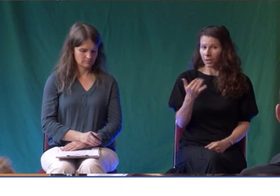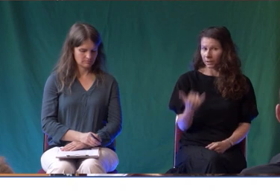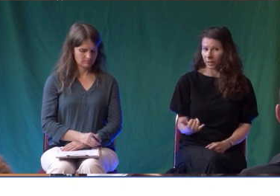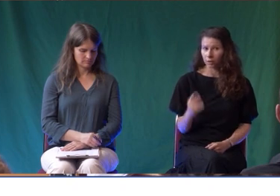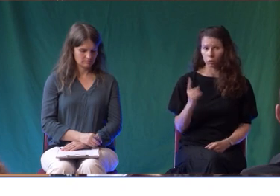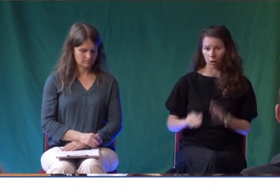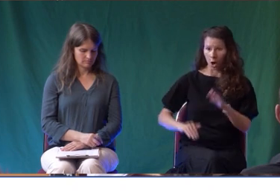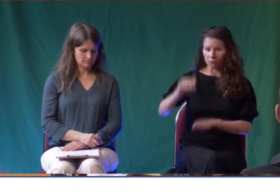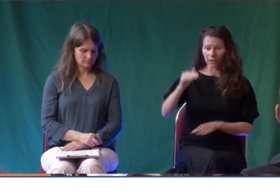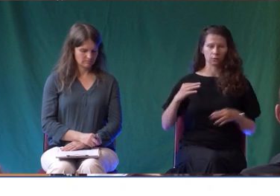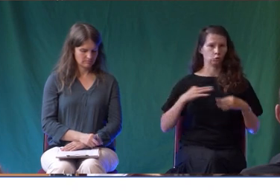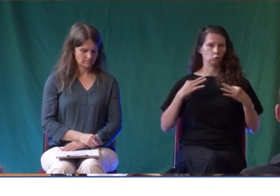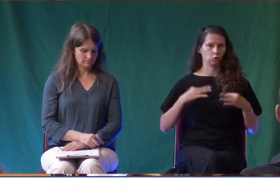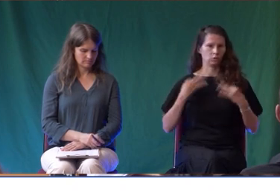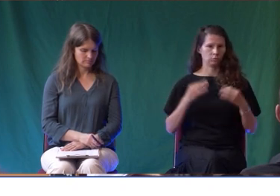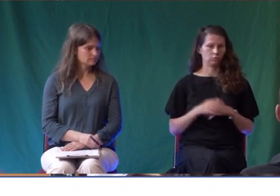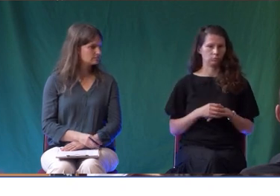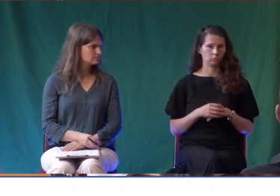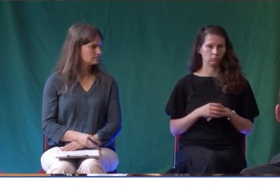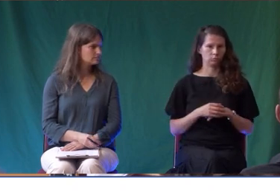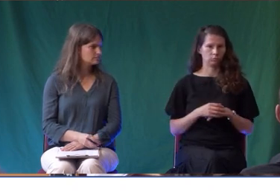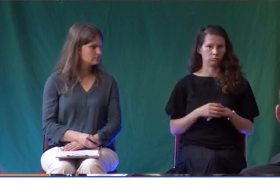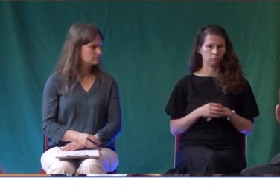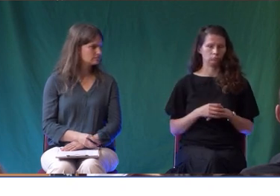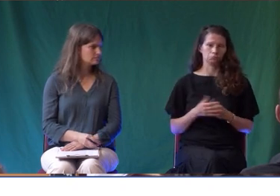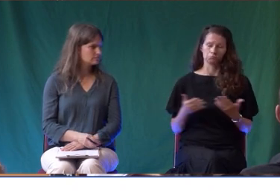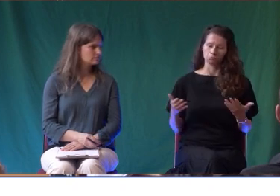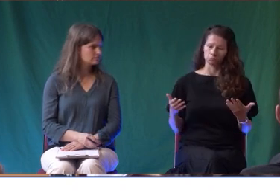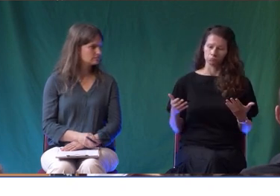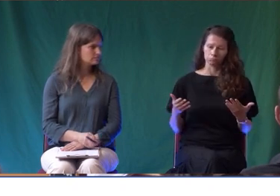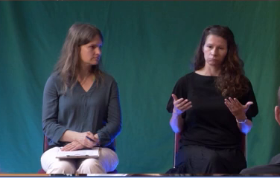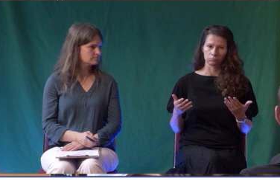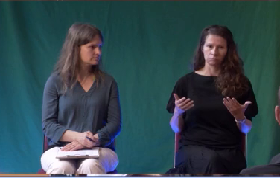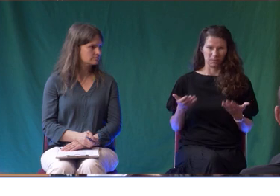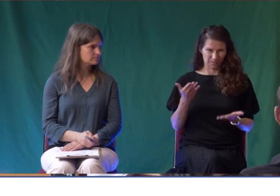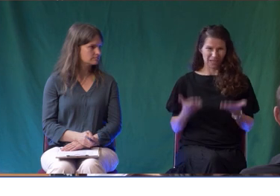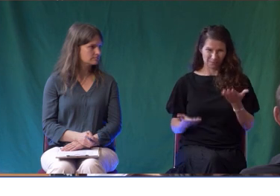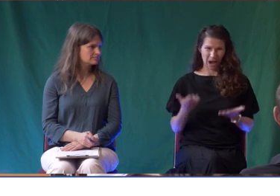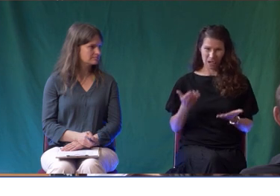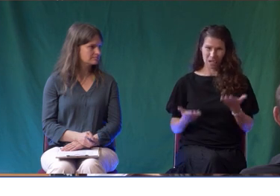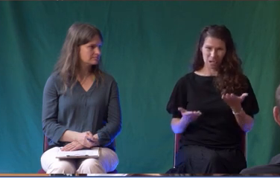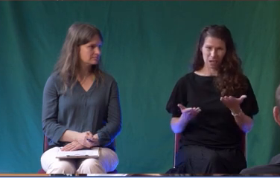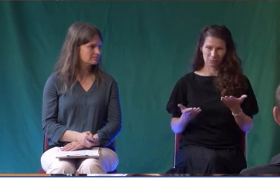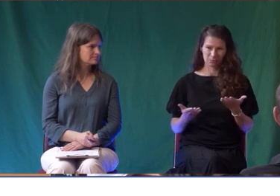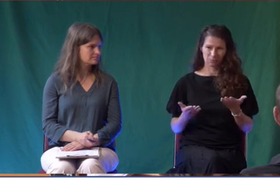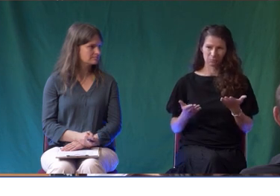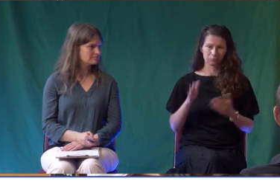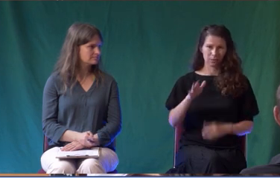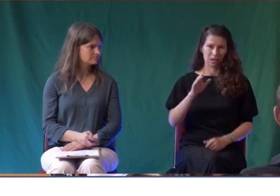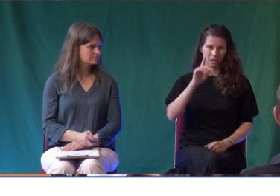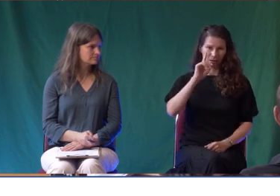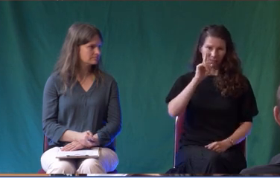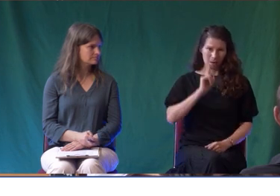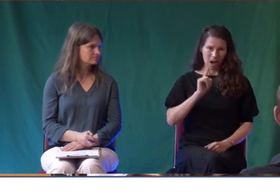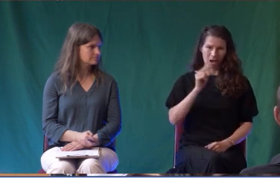aufwachsen und ein Kind wird manchmal weggenommen von dem von der Mutter